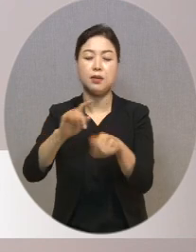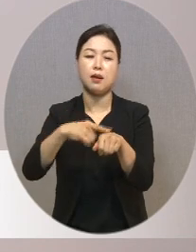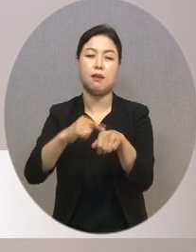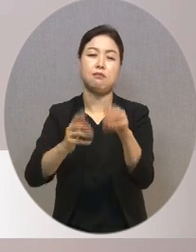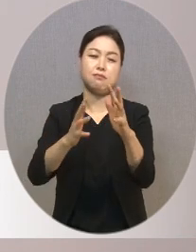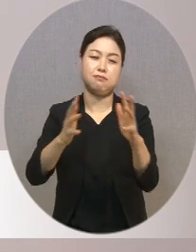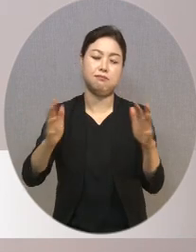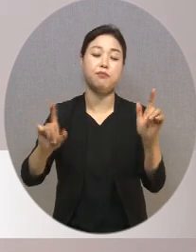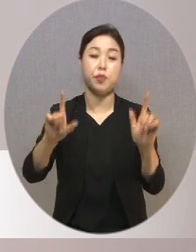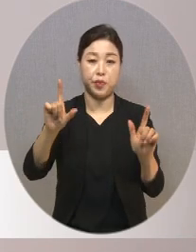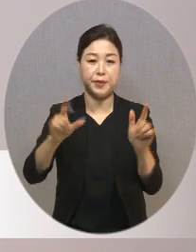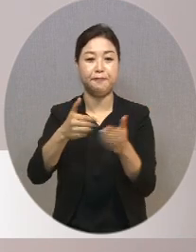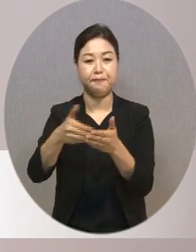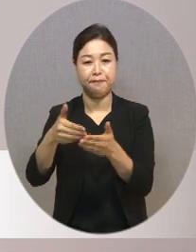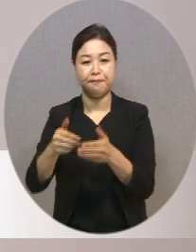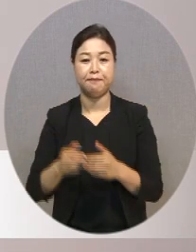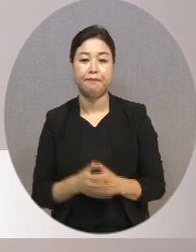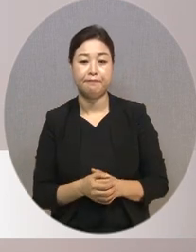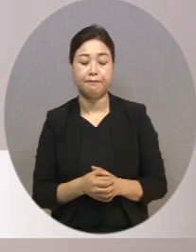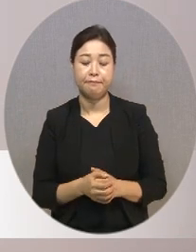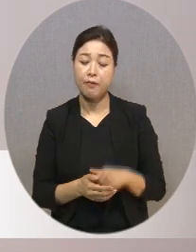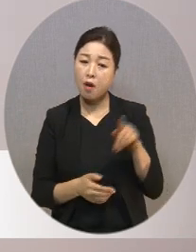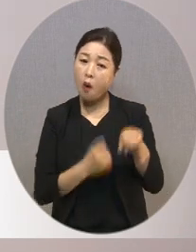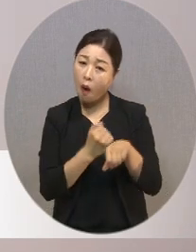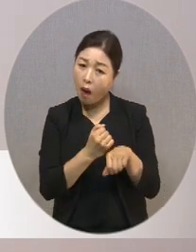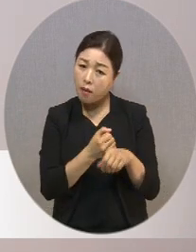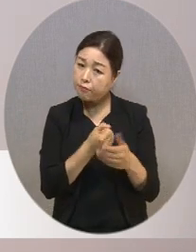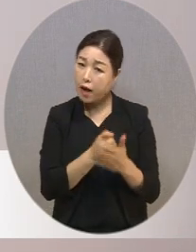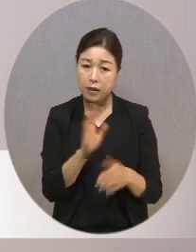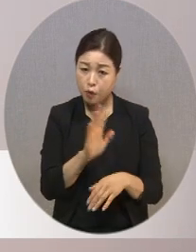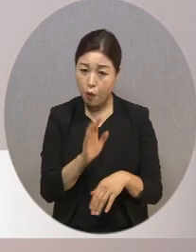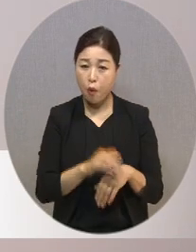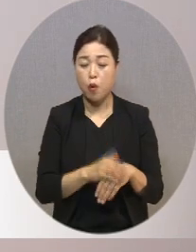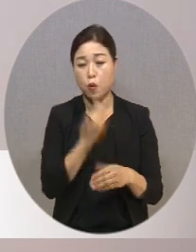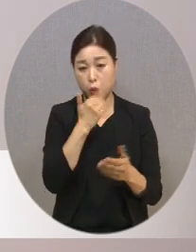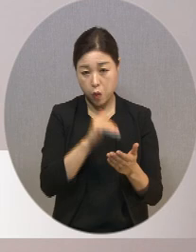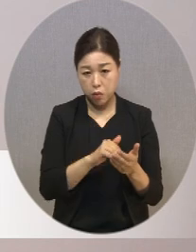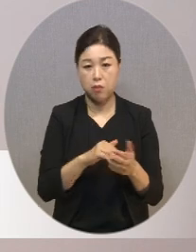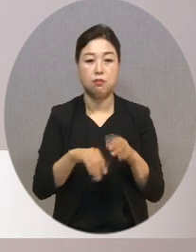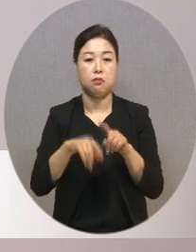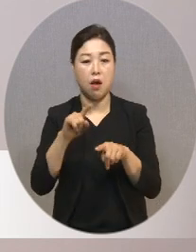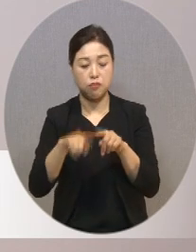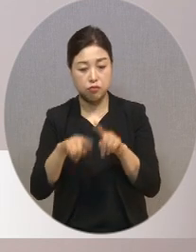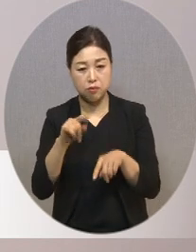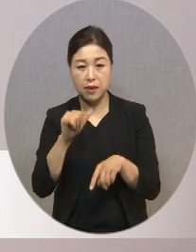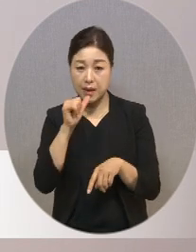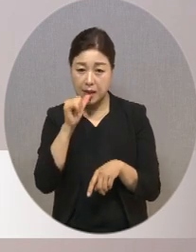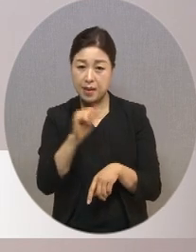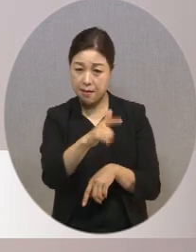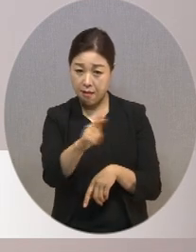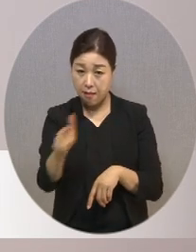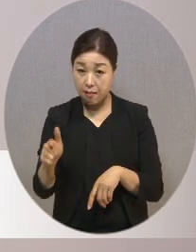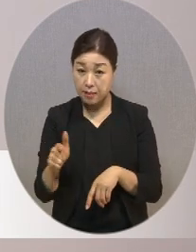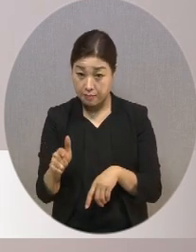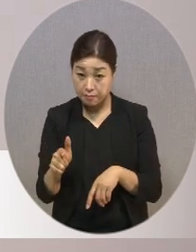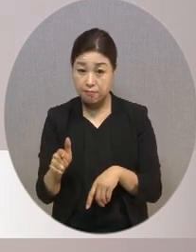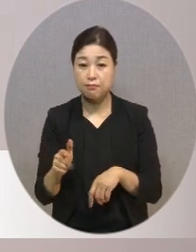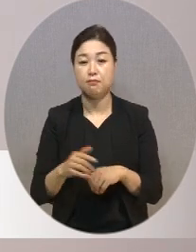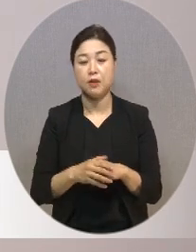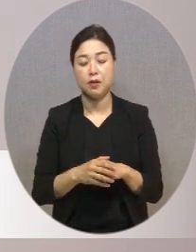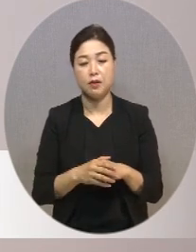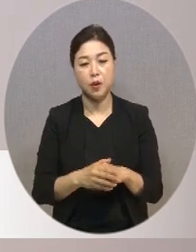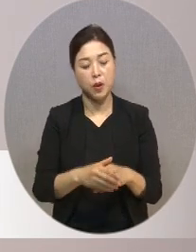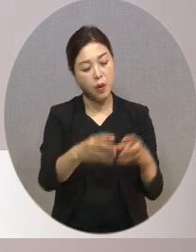이걸 해야겠다가 아니라 계속적으로 돌 조각, 나무 조각, 철 조각이 있는데